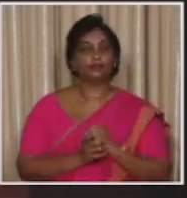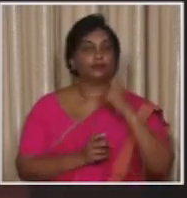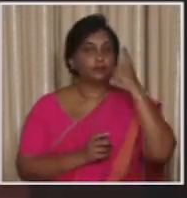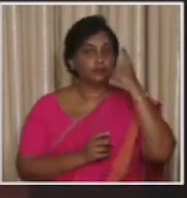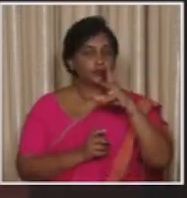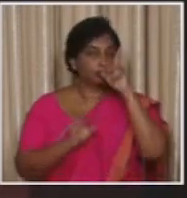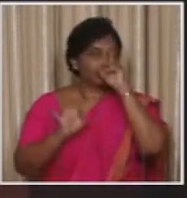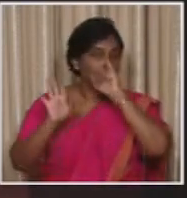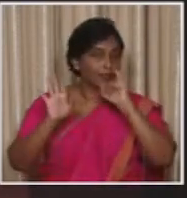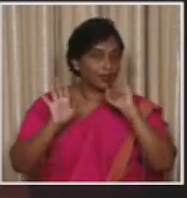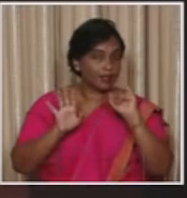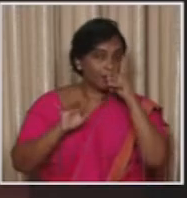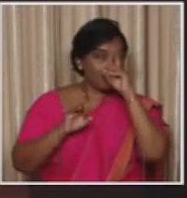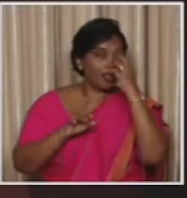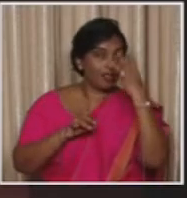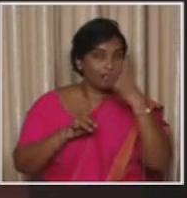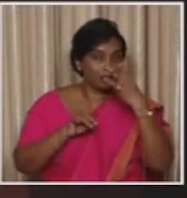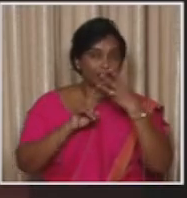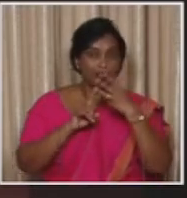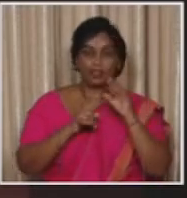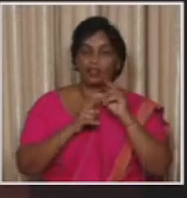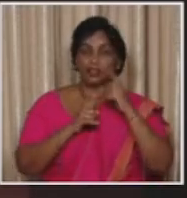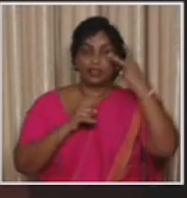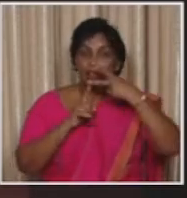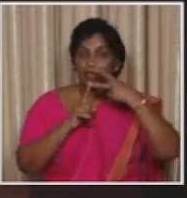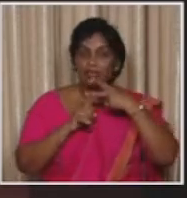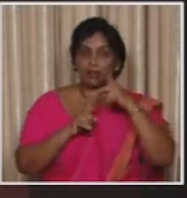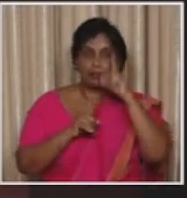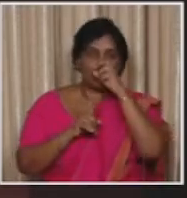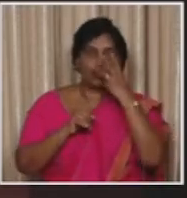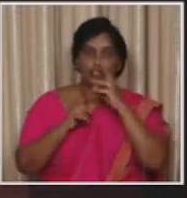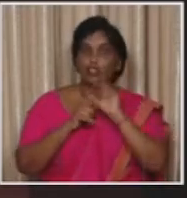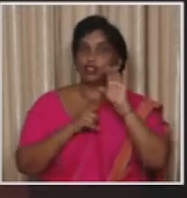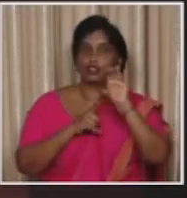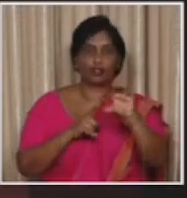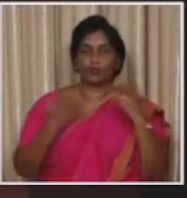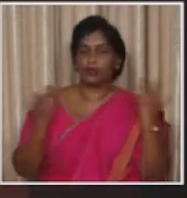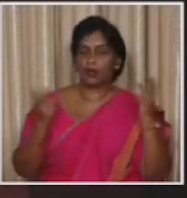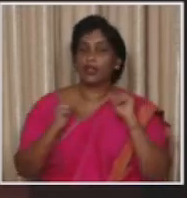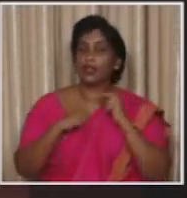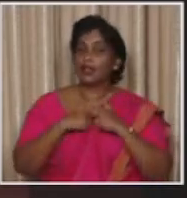දෙවෙනි කාර්තුවේ 333 දුන්නේ නැහැ. මොකද හේතුව?